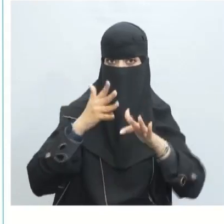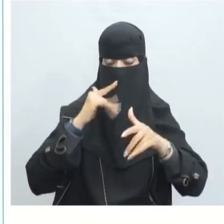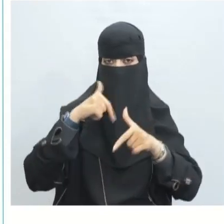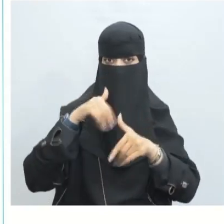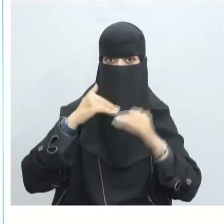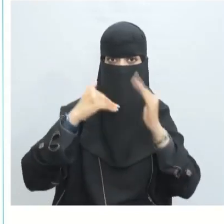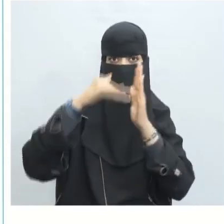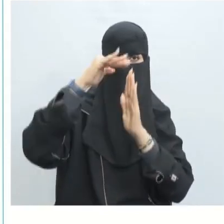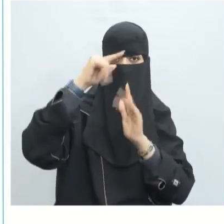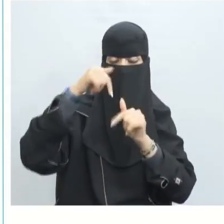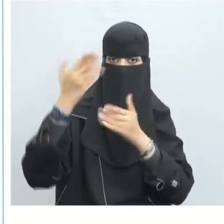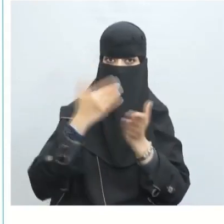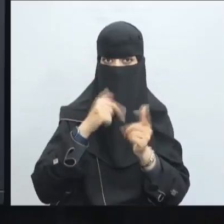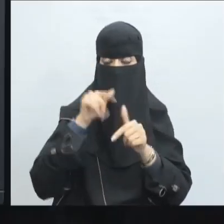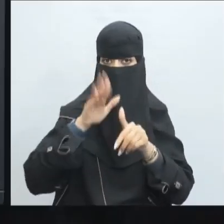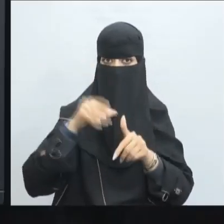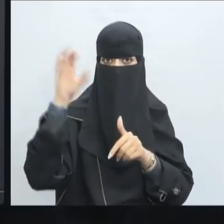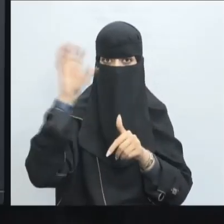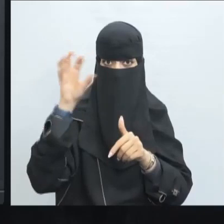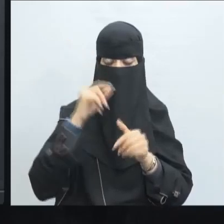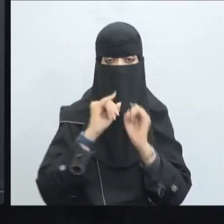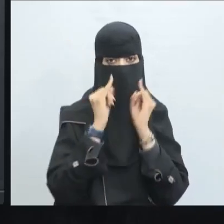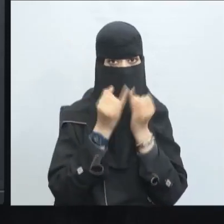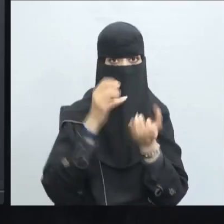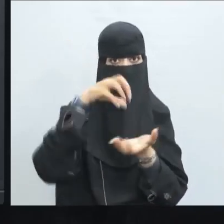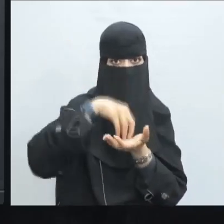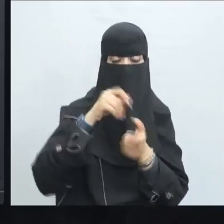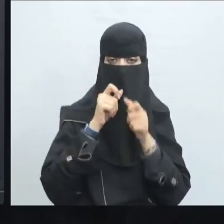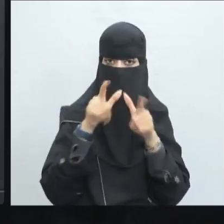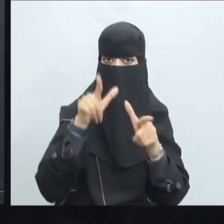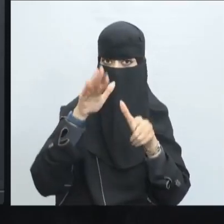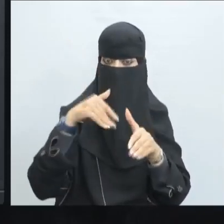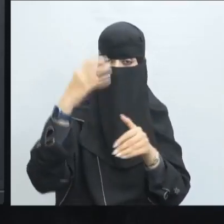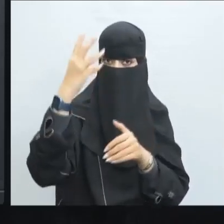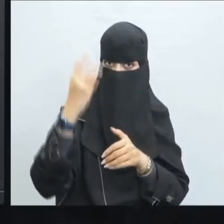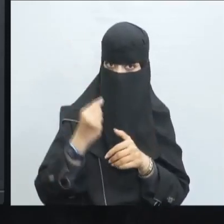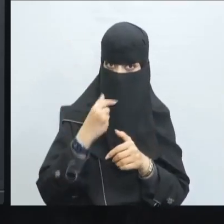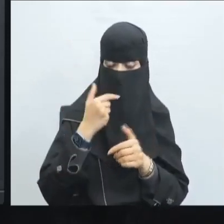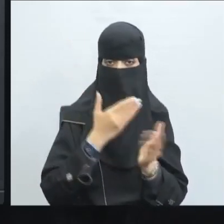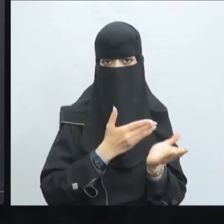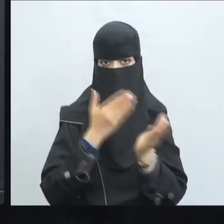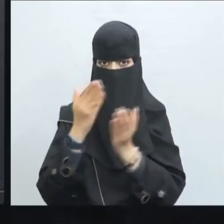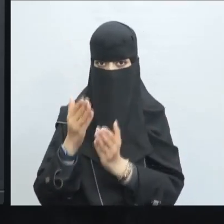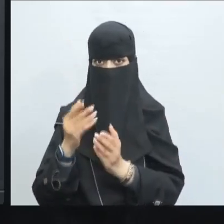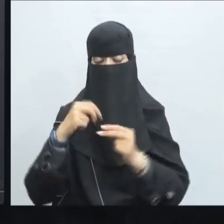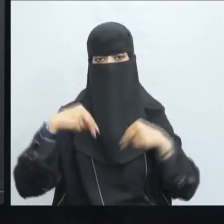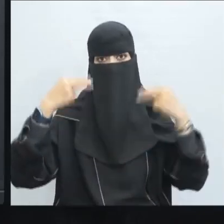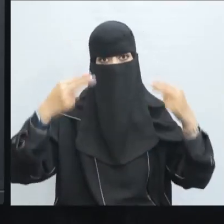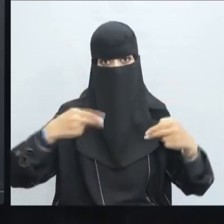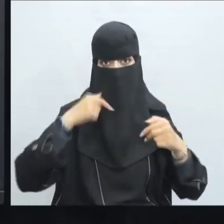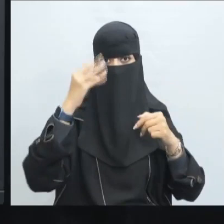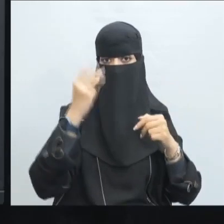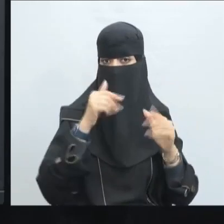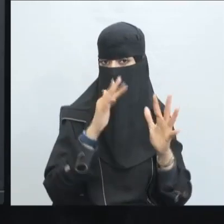الشركات والمنظمات وكذلك الدول تعلن دائما وابدا عدد الحضور للفعاليه عدد حضور موسم الرياض